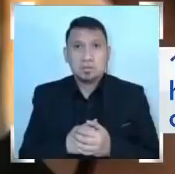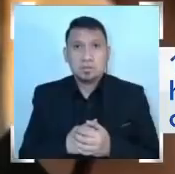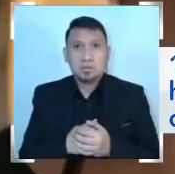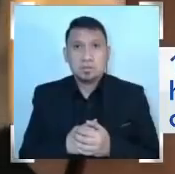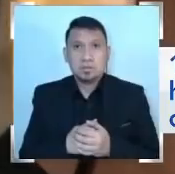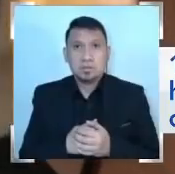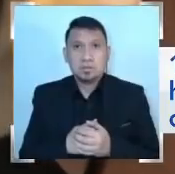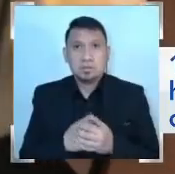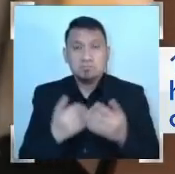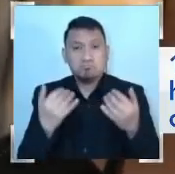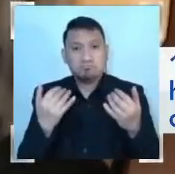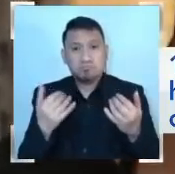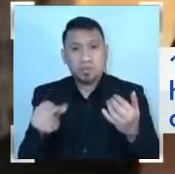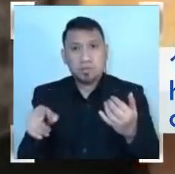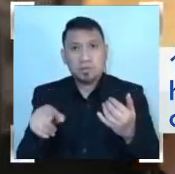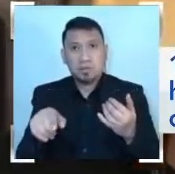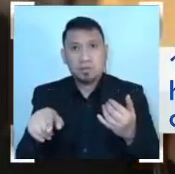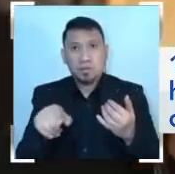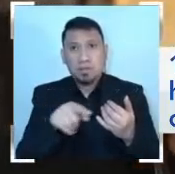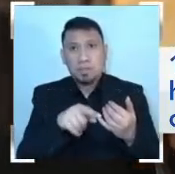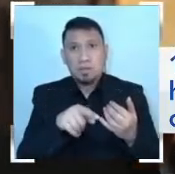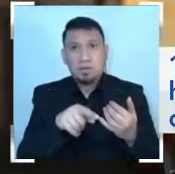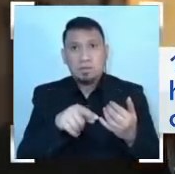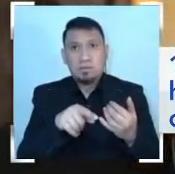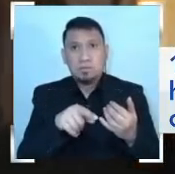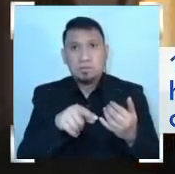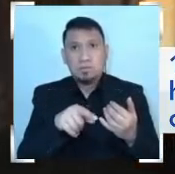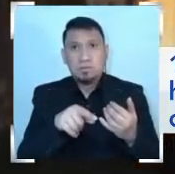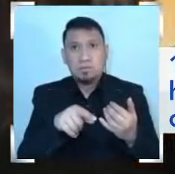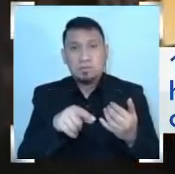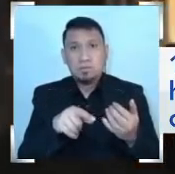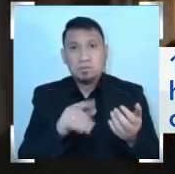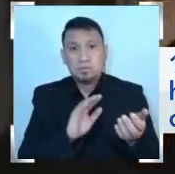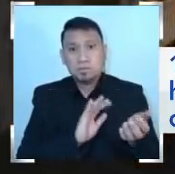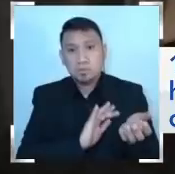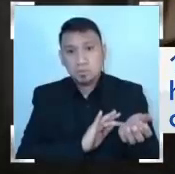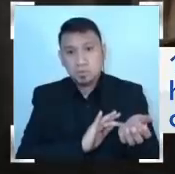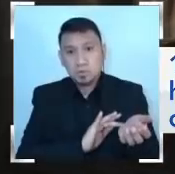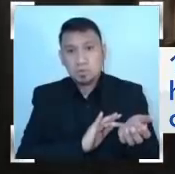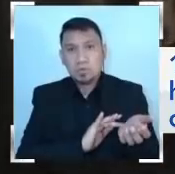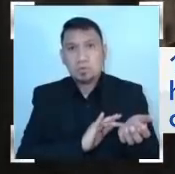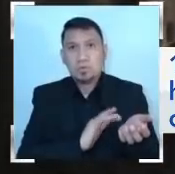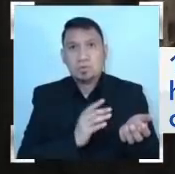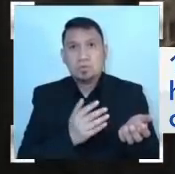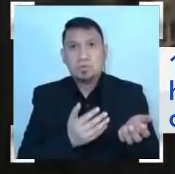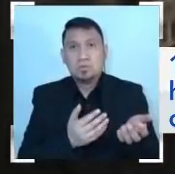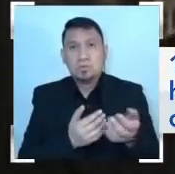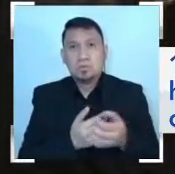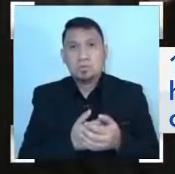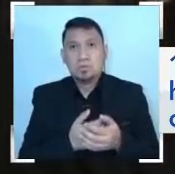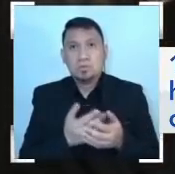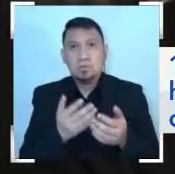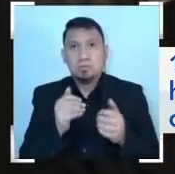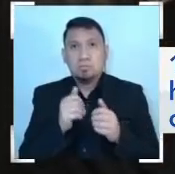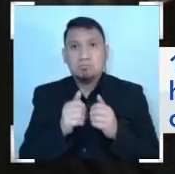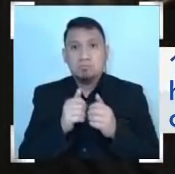ng ano yung bata. Nawawalan na ng pulso ba? Nawawalan na po ng ulirat. Ay iniwan na ho, siguro